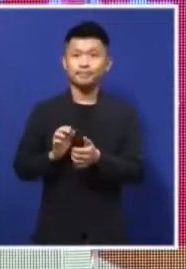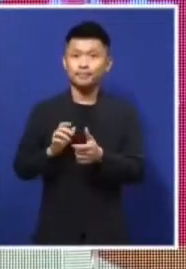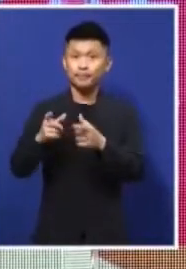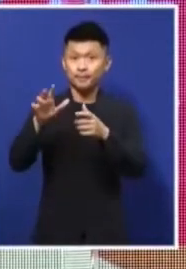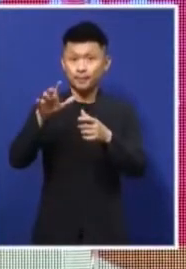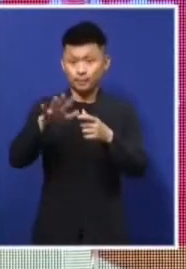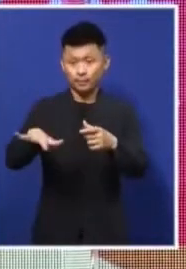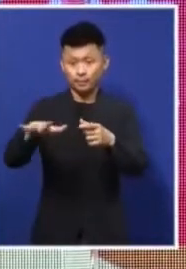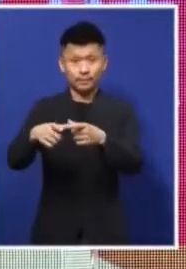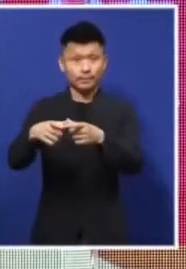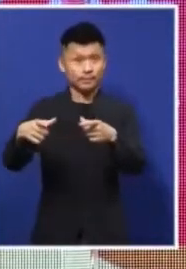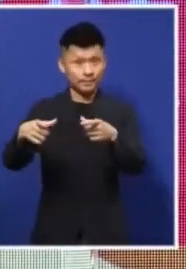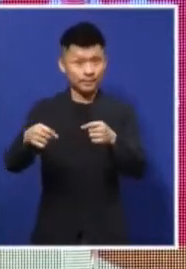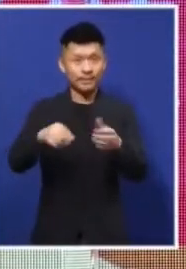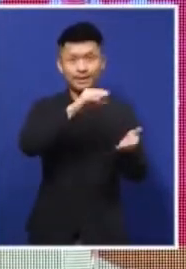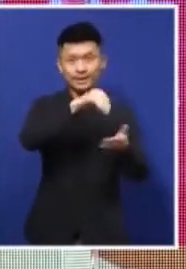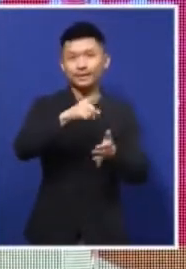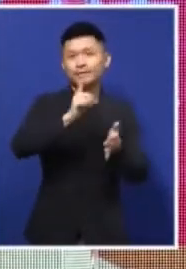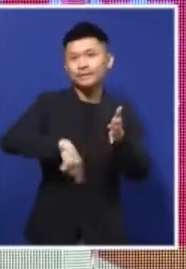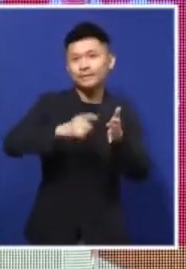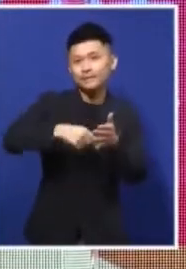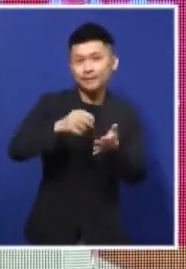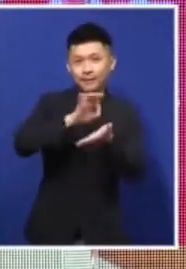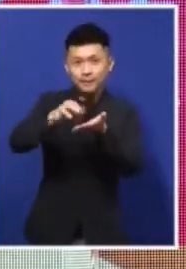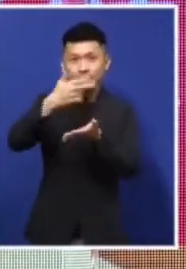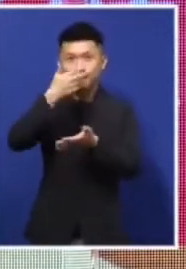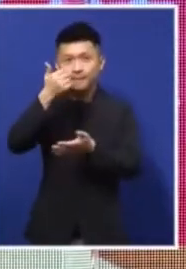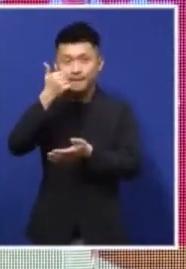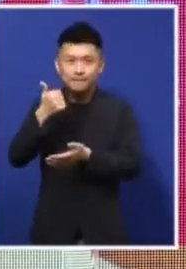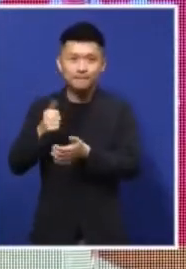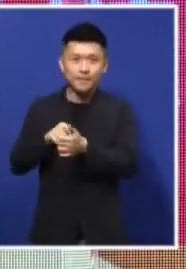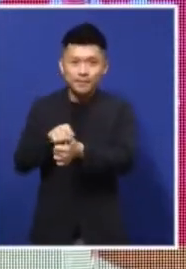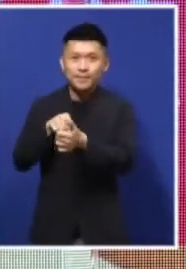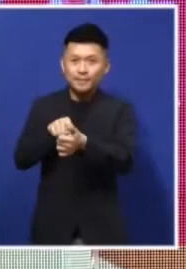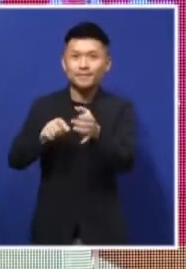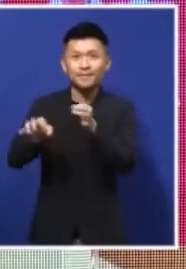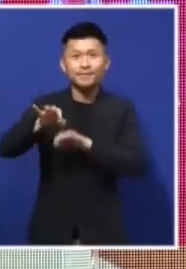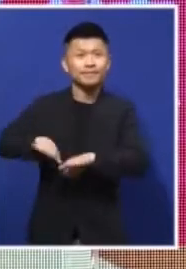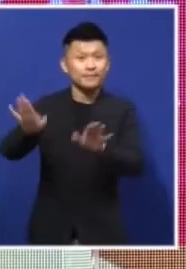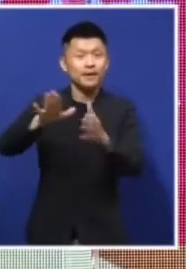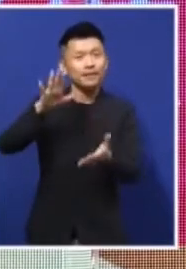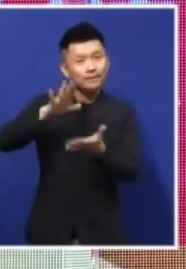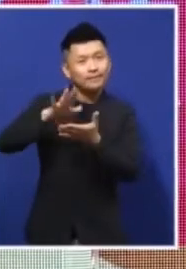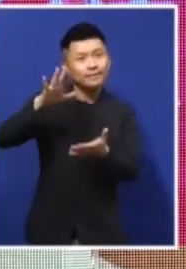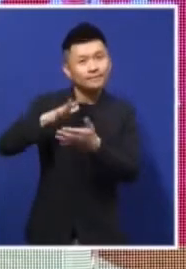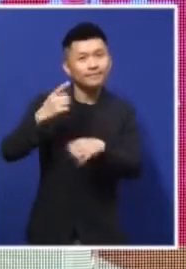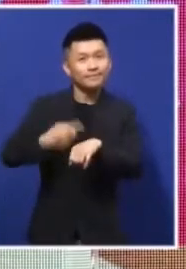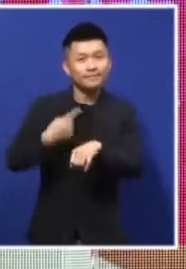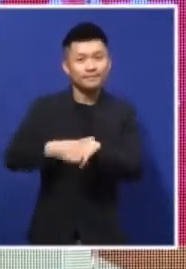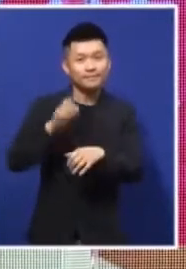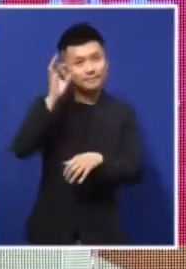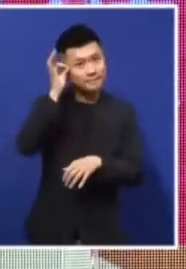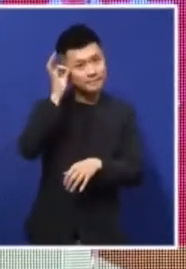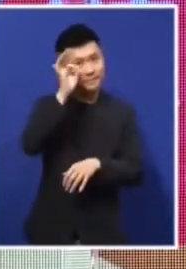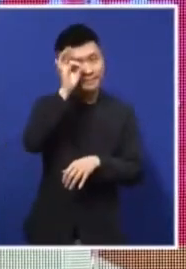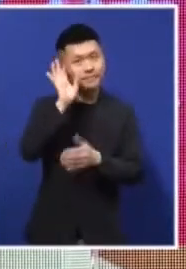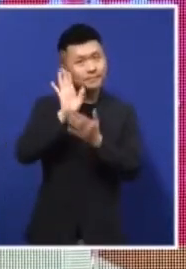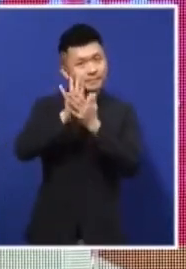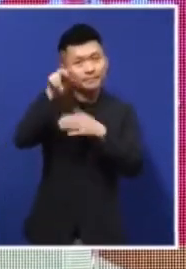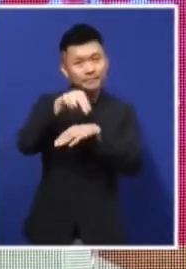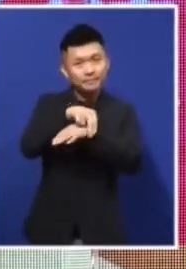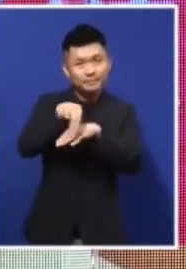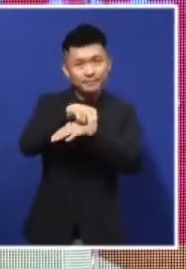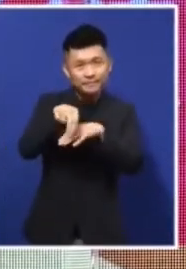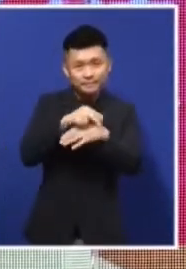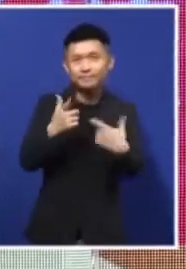是更好领更好用更刺激嘛，那以这样的精神我们会以弹性的方式来看整个后续的状况做最佳的一个这个处